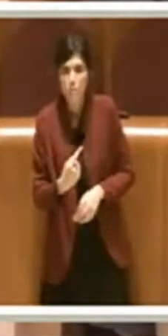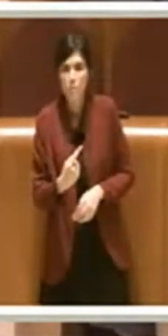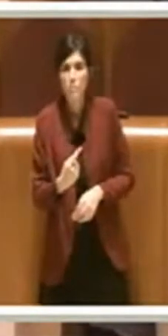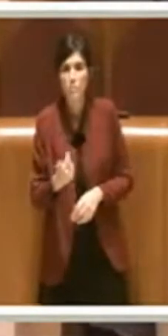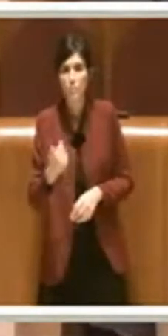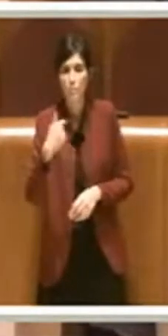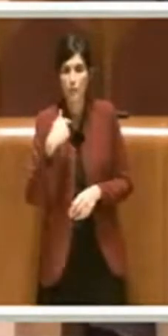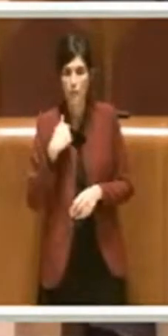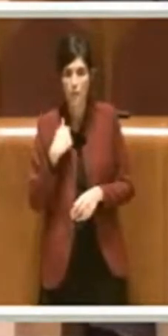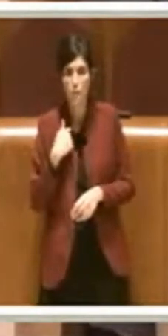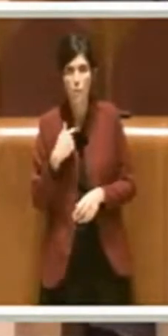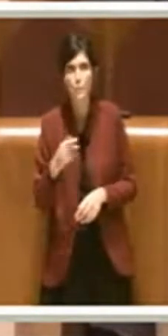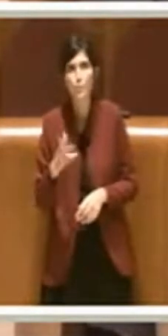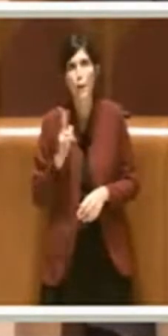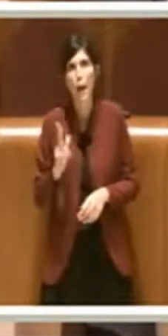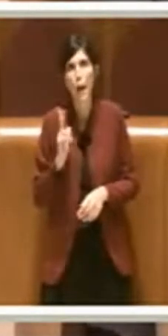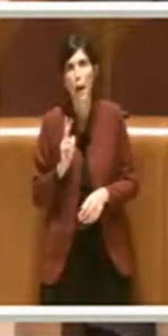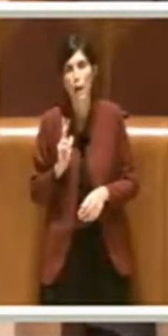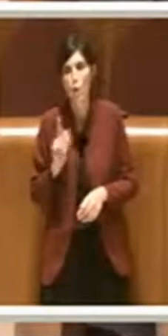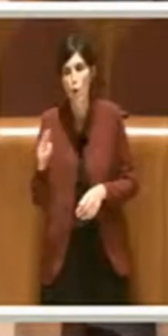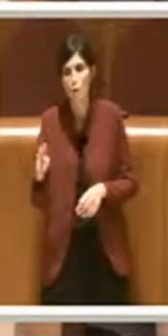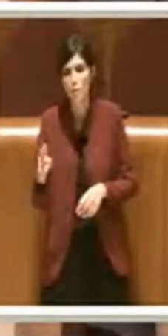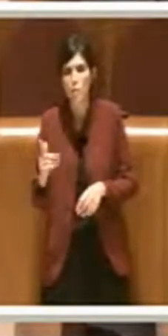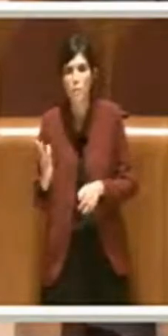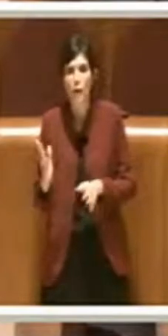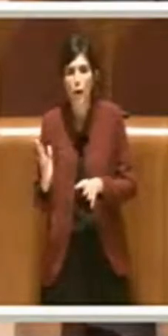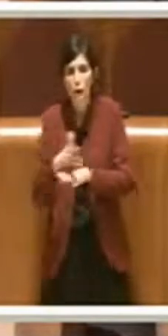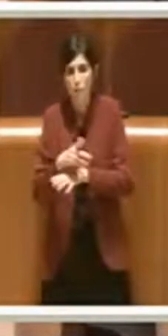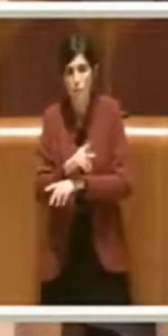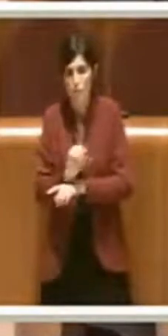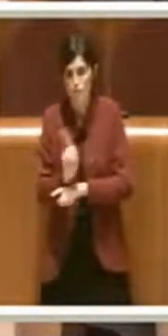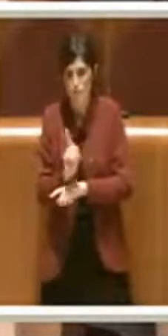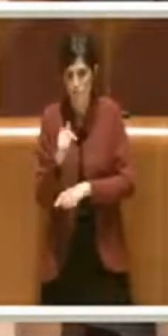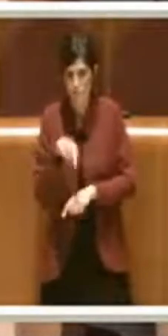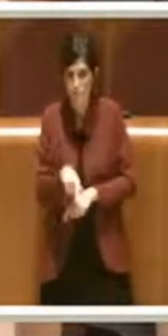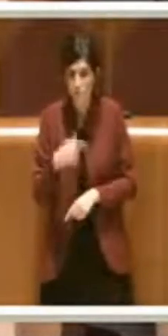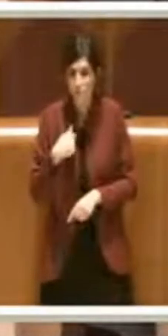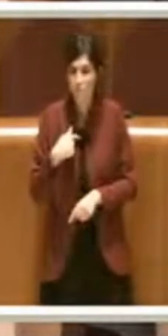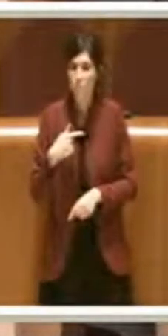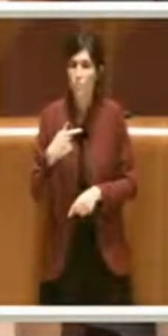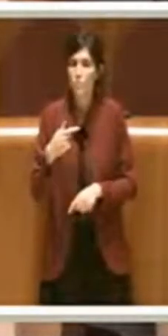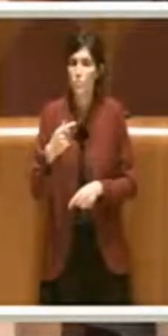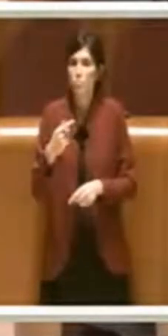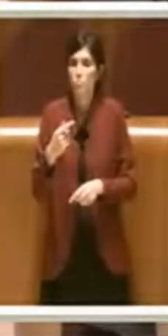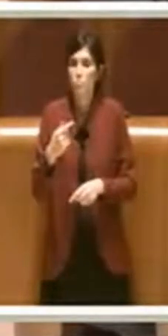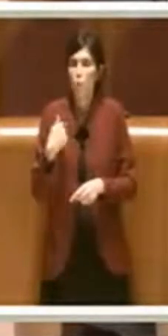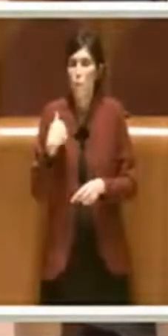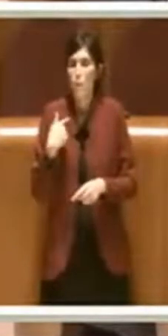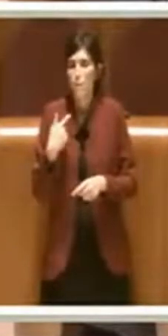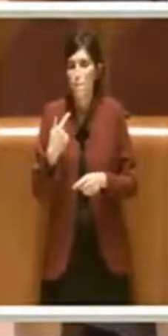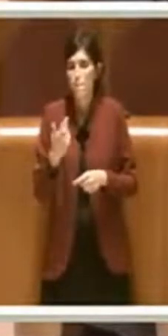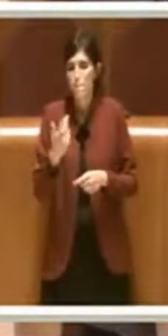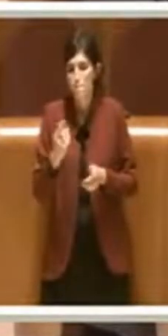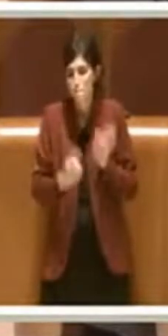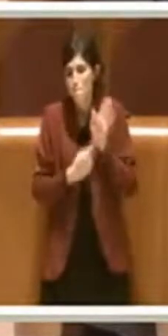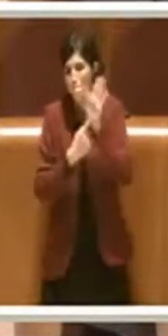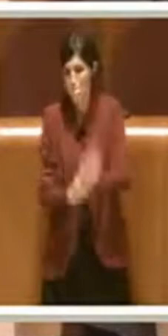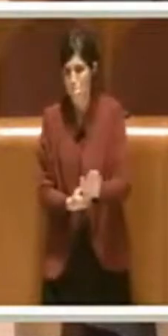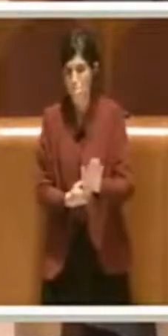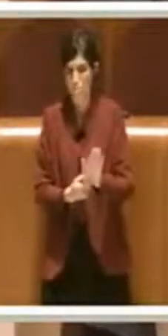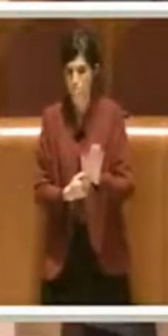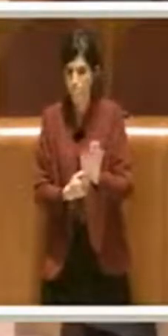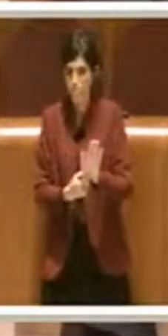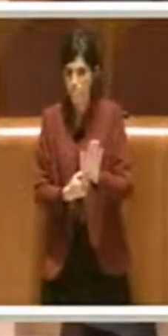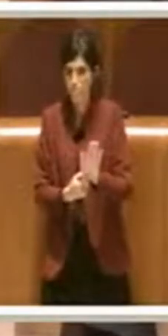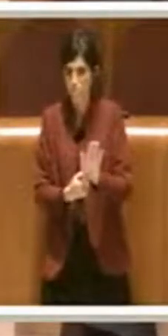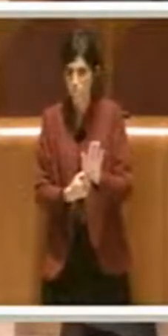non vengo interrotta, che io provengo da quel territorio come il consigliere De Priamo. Giochiamo a carte scoperte. C'è